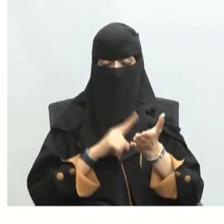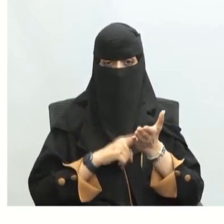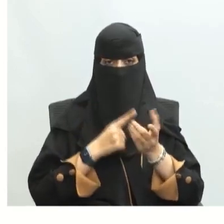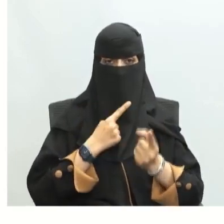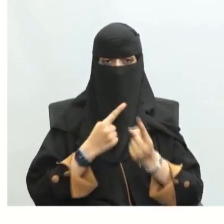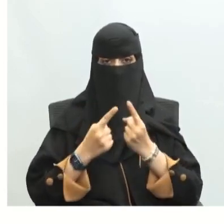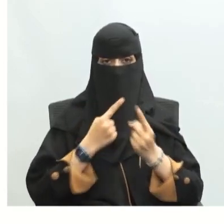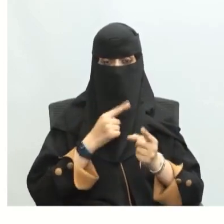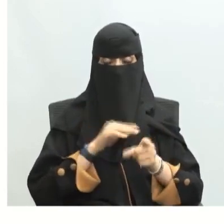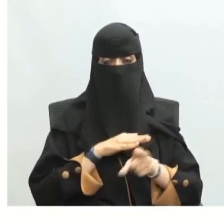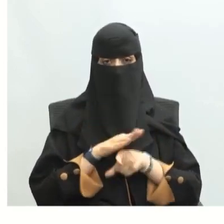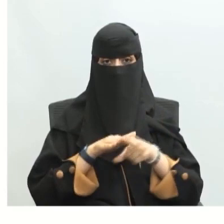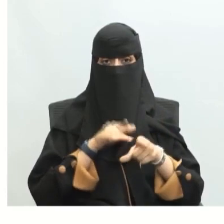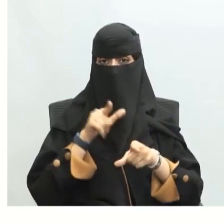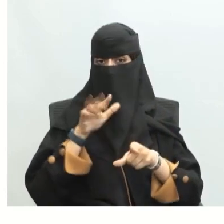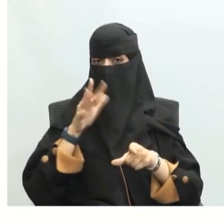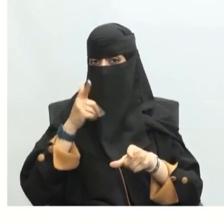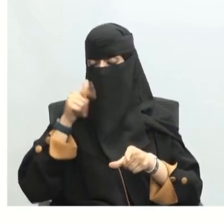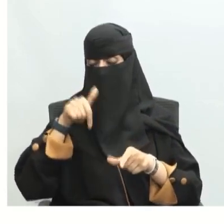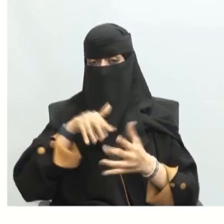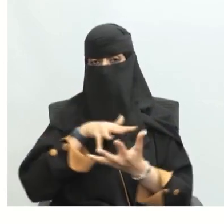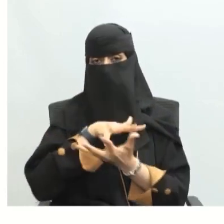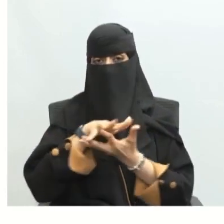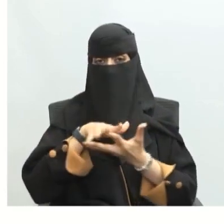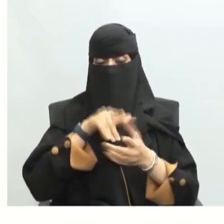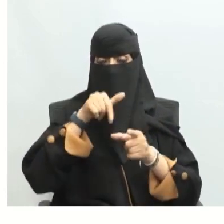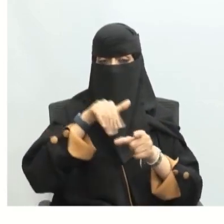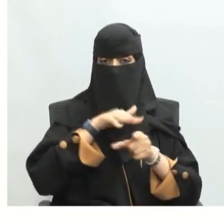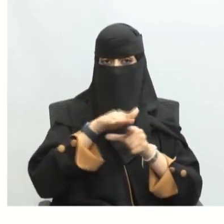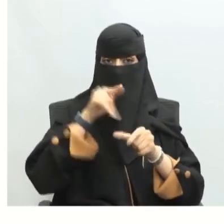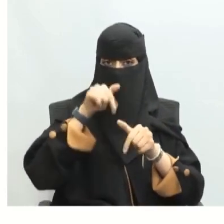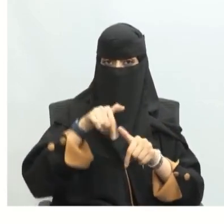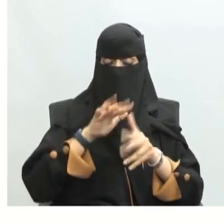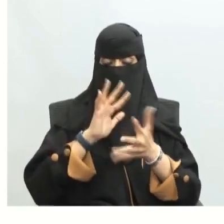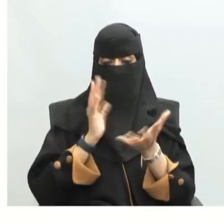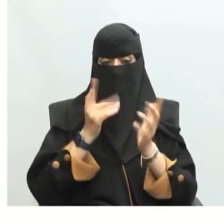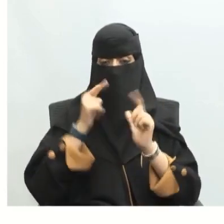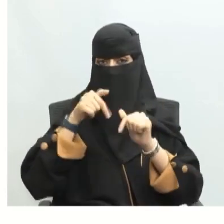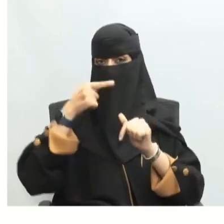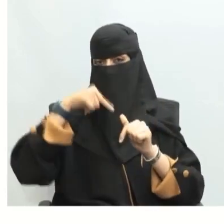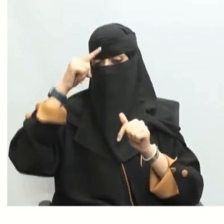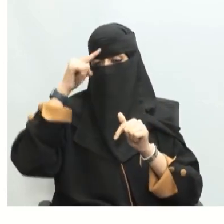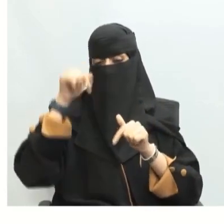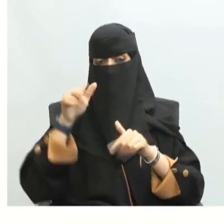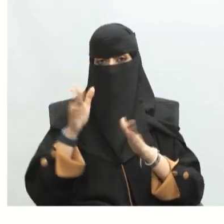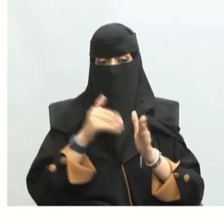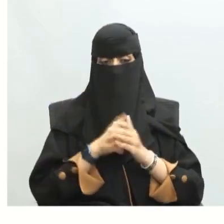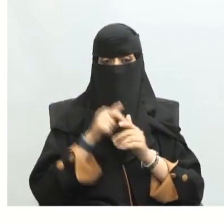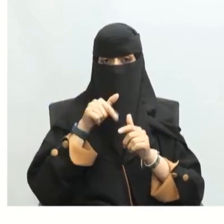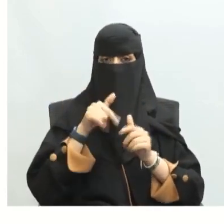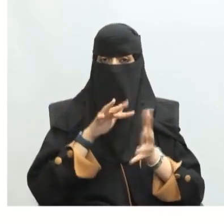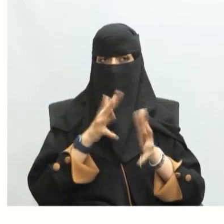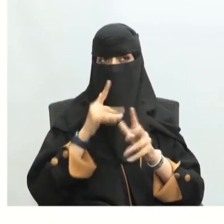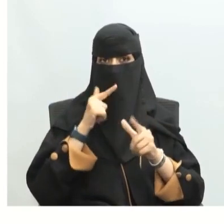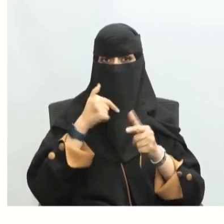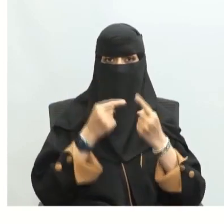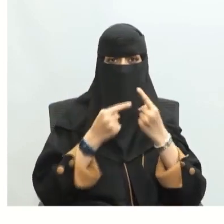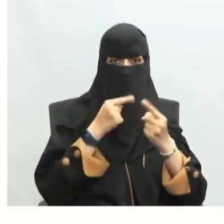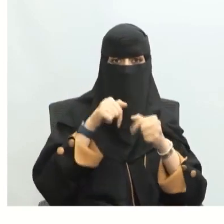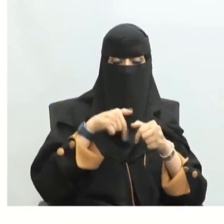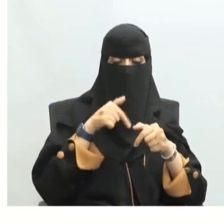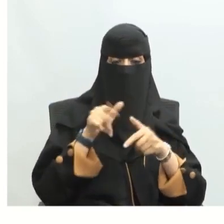الحوار والنقاش في القضايا الوطنيه فما هي الموضوعات التي تطرح